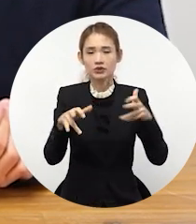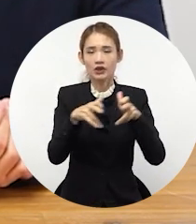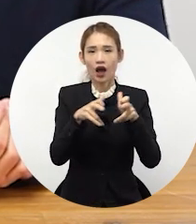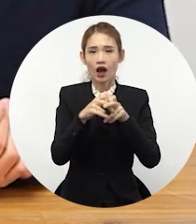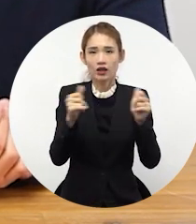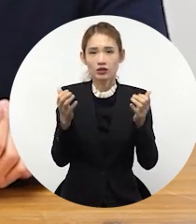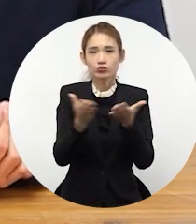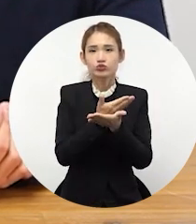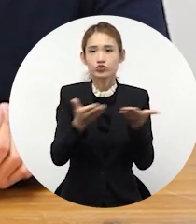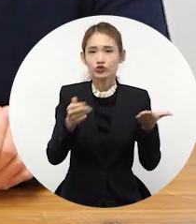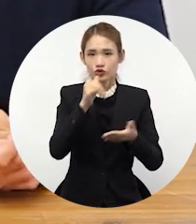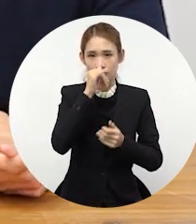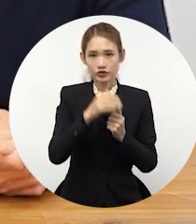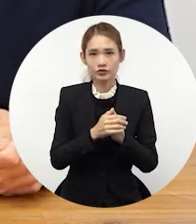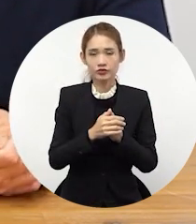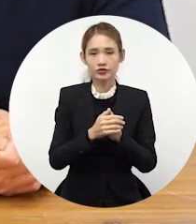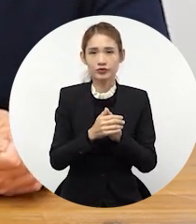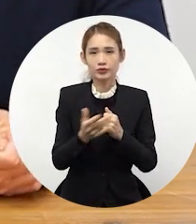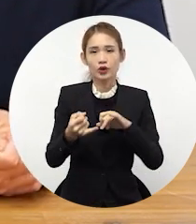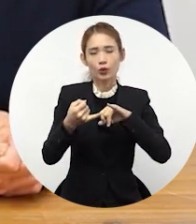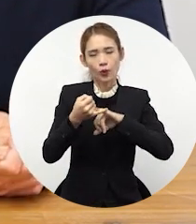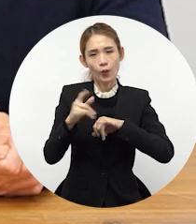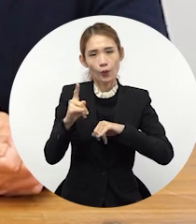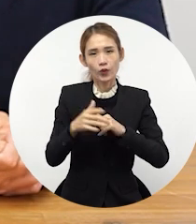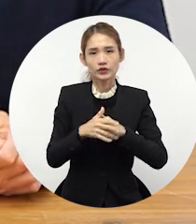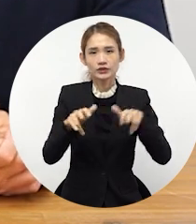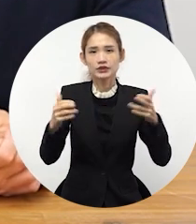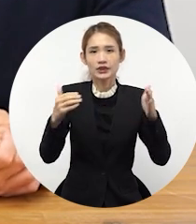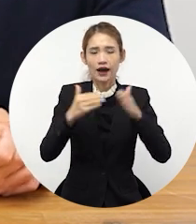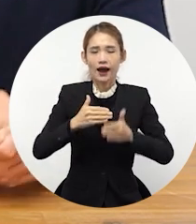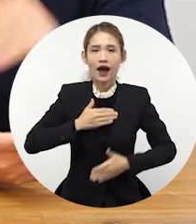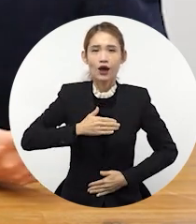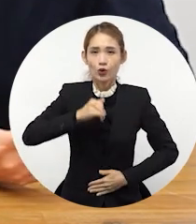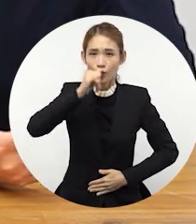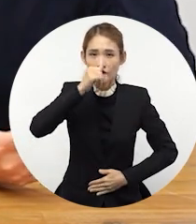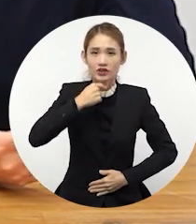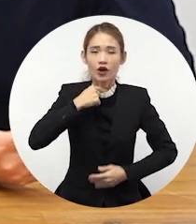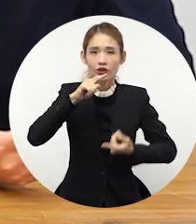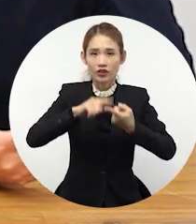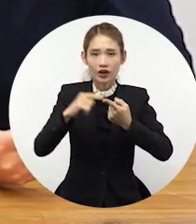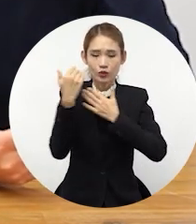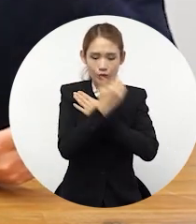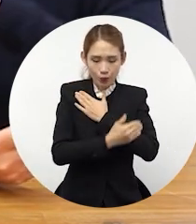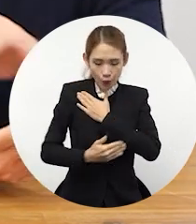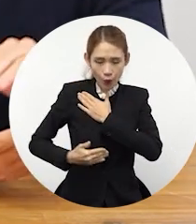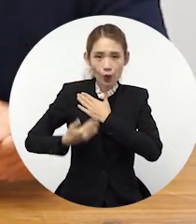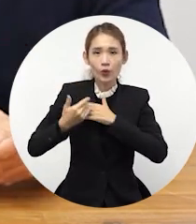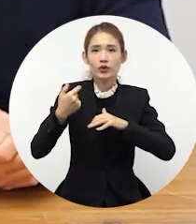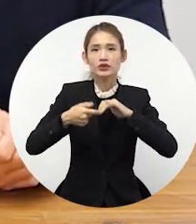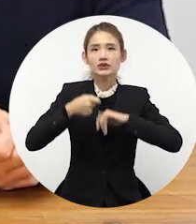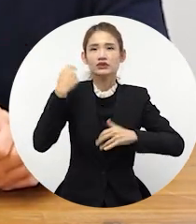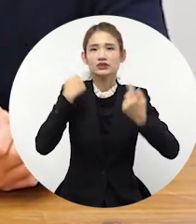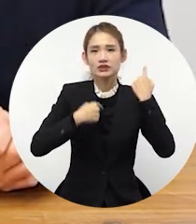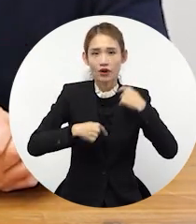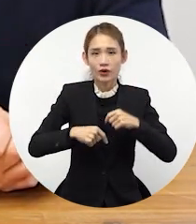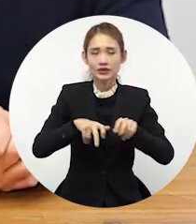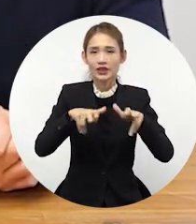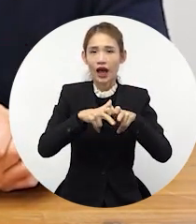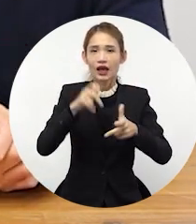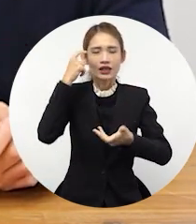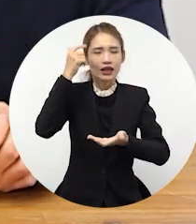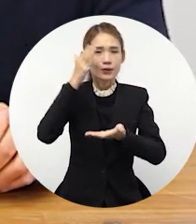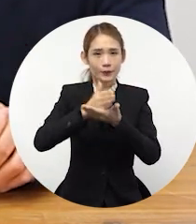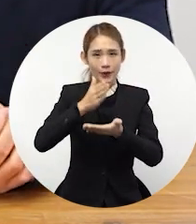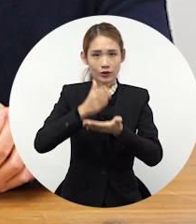분도 장애를 가진 분으로 분류를 하잖아요. 그렇기 때문에 꼭 우리가 지금까지 알던 것처럼 어떤 신체의 손상이 곧